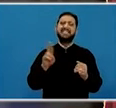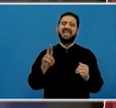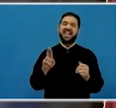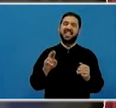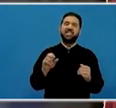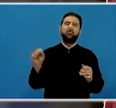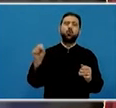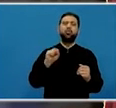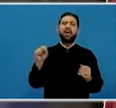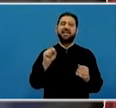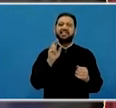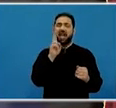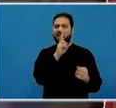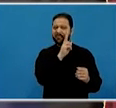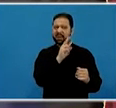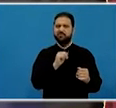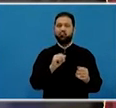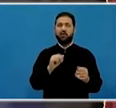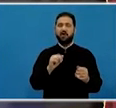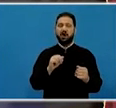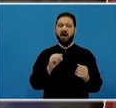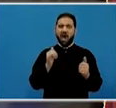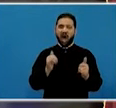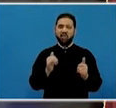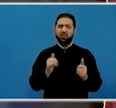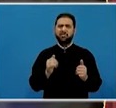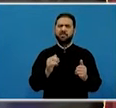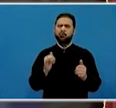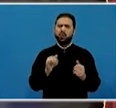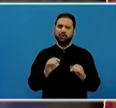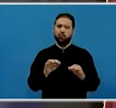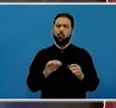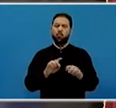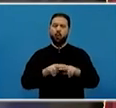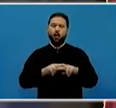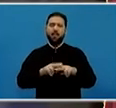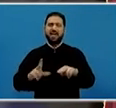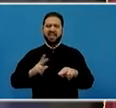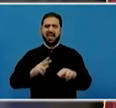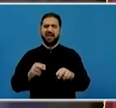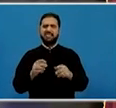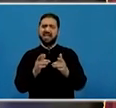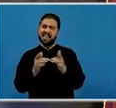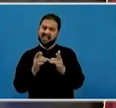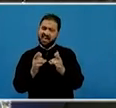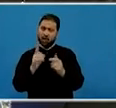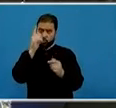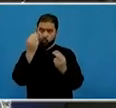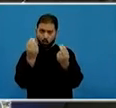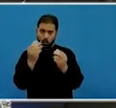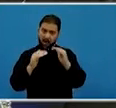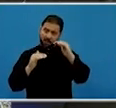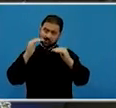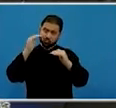ales mijloacele acestea foarte moderne de comunicare, cum este și internetul, într-o bună măsură sau pe